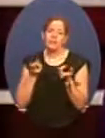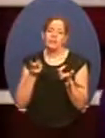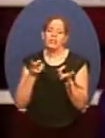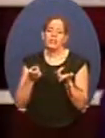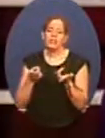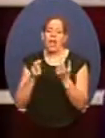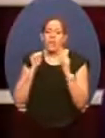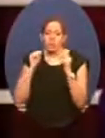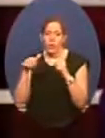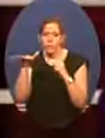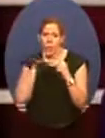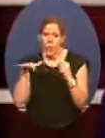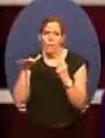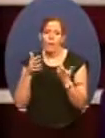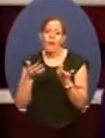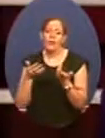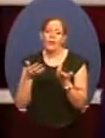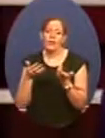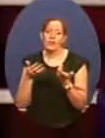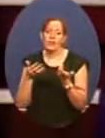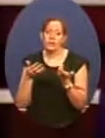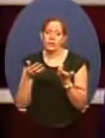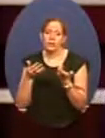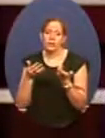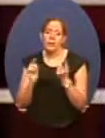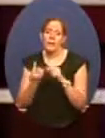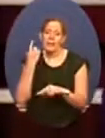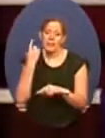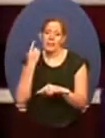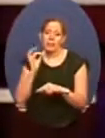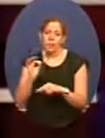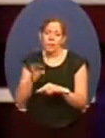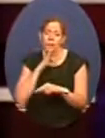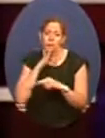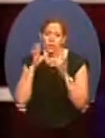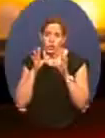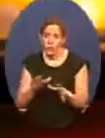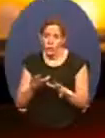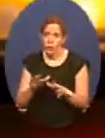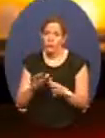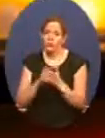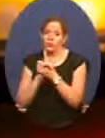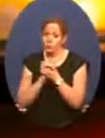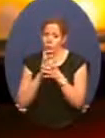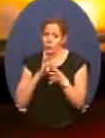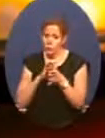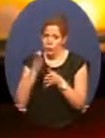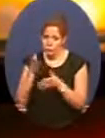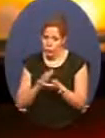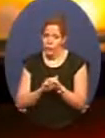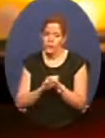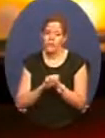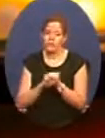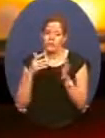חדשים, הפגנות באירופה, הרבה מאוד מקרים לאחרונה של תקריות אנטישמיות. שלום לדוקטור עמנואל נבון, מכון ירושלים